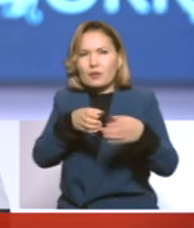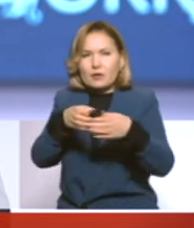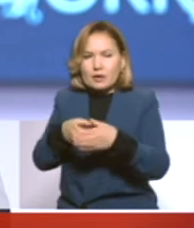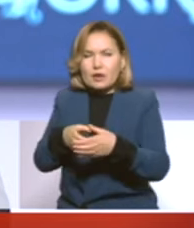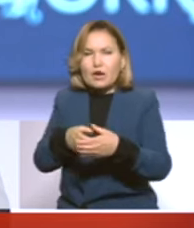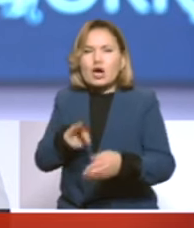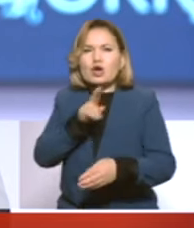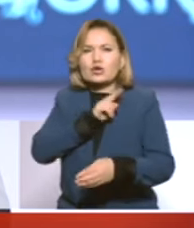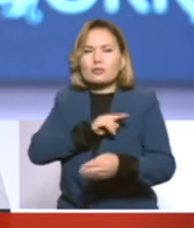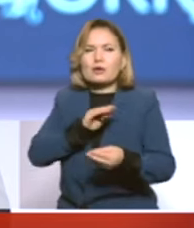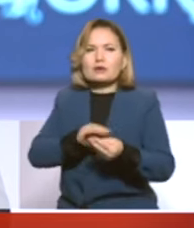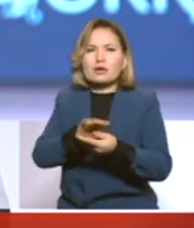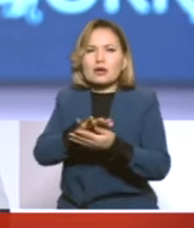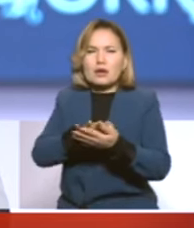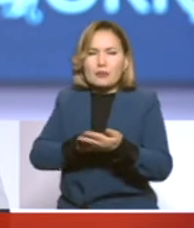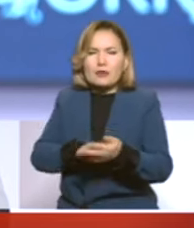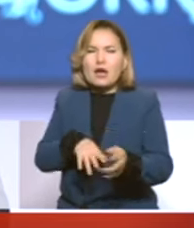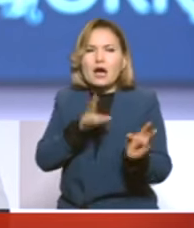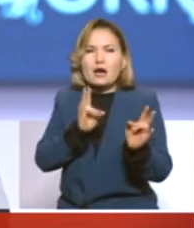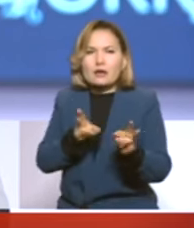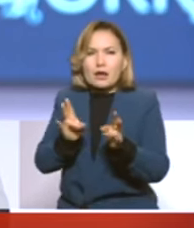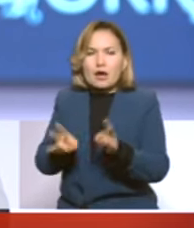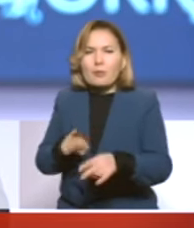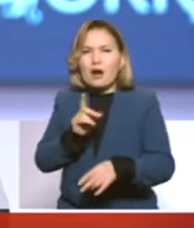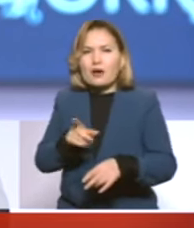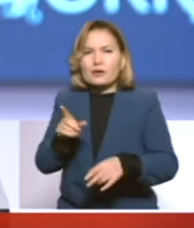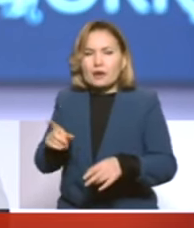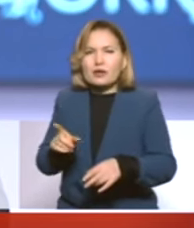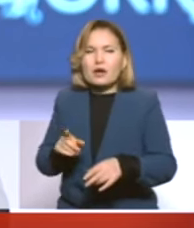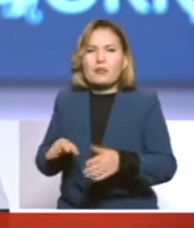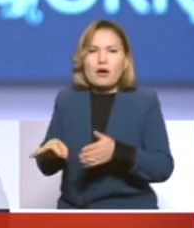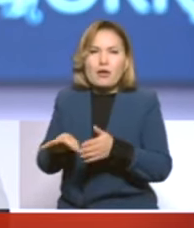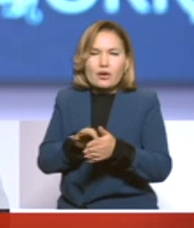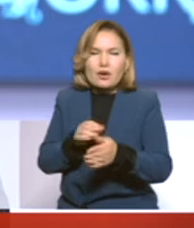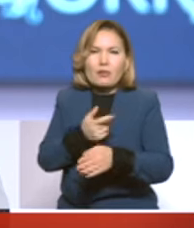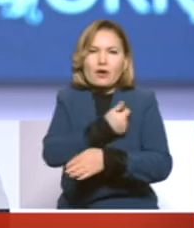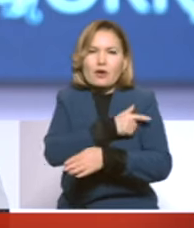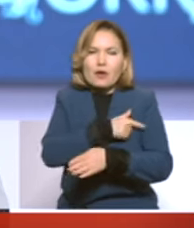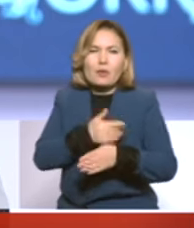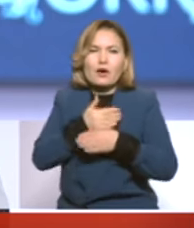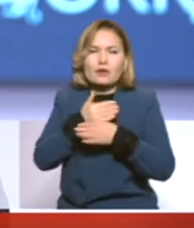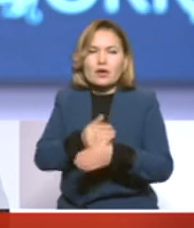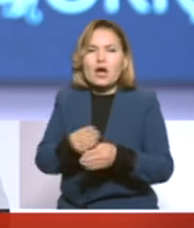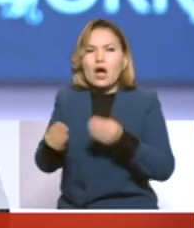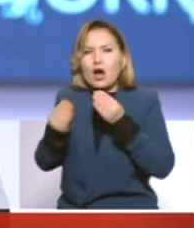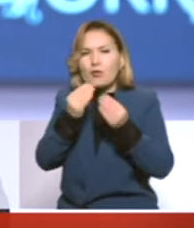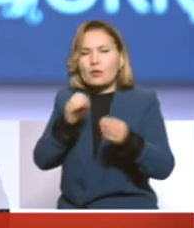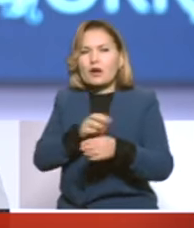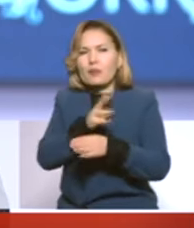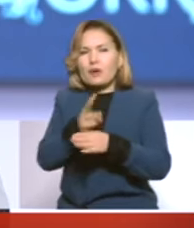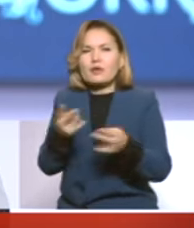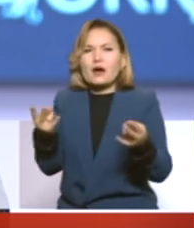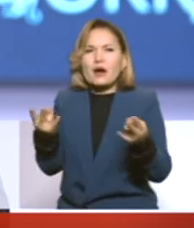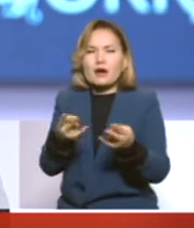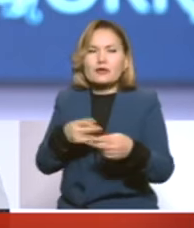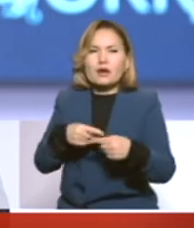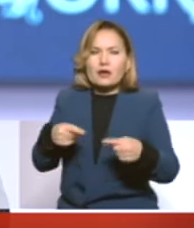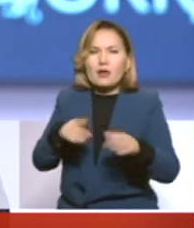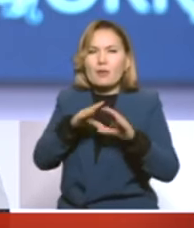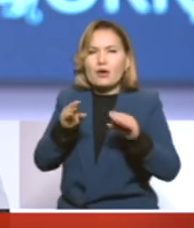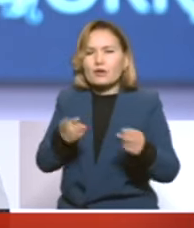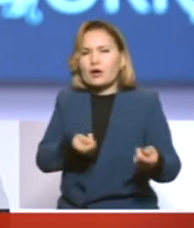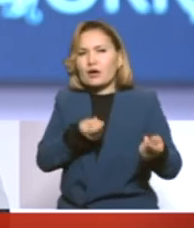эвакуациялау жұмыстарын жүргізіп, зардап шеккен азаматтарға алғашқы көмек көрсетіп, азық түлік пен қажетті заттарды